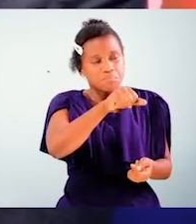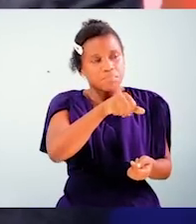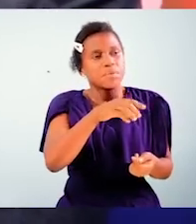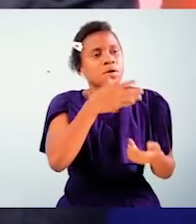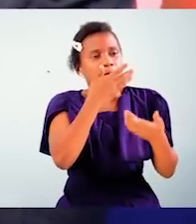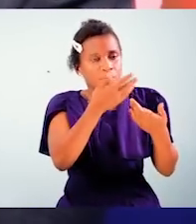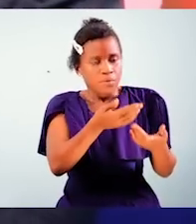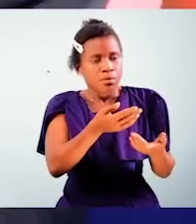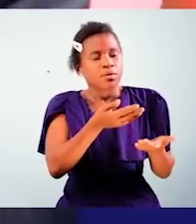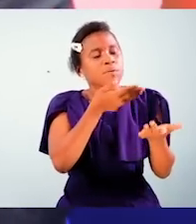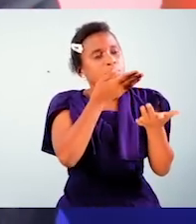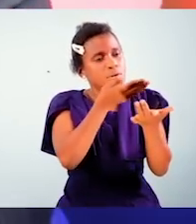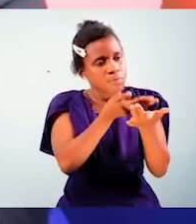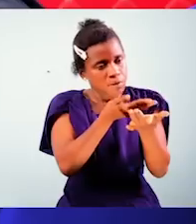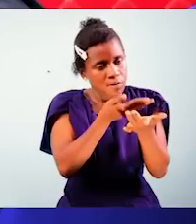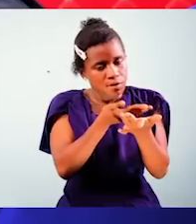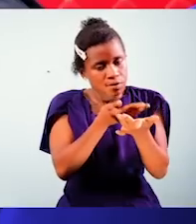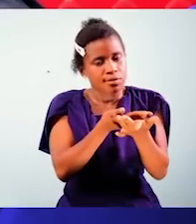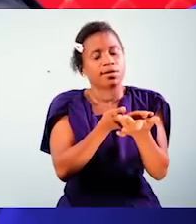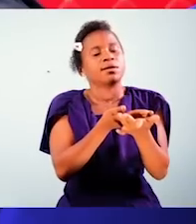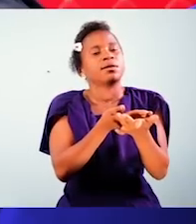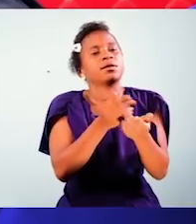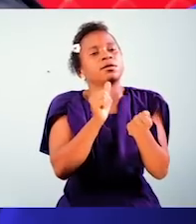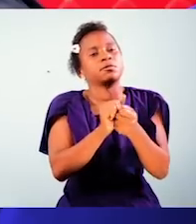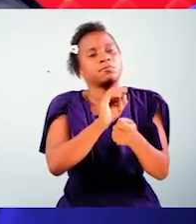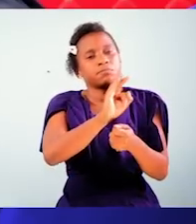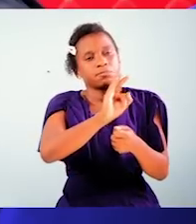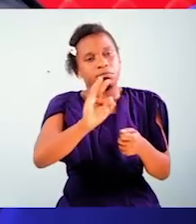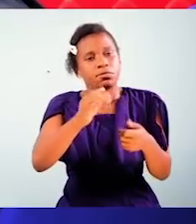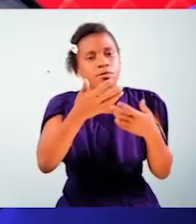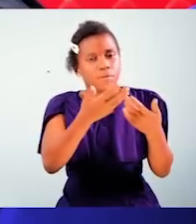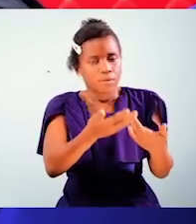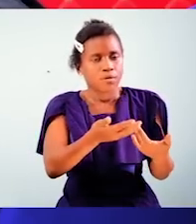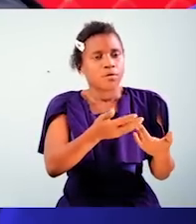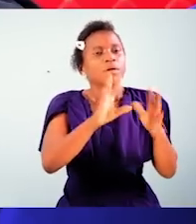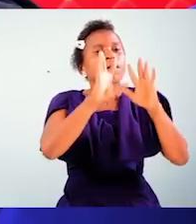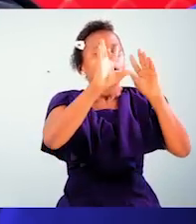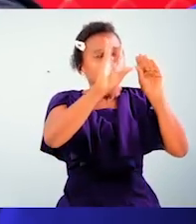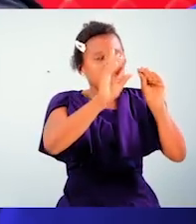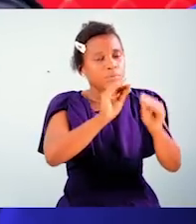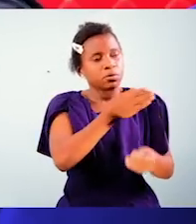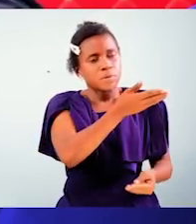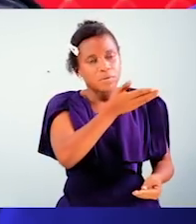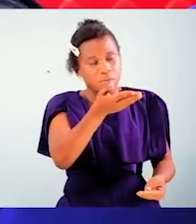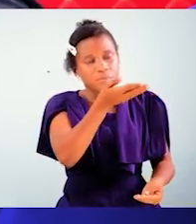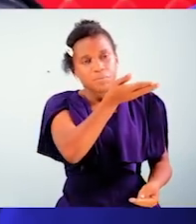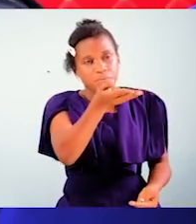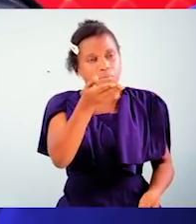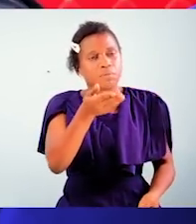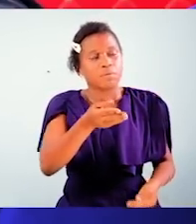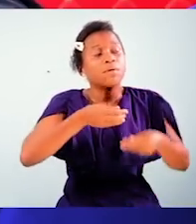hiki, tunapendekeza kifanyike hivi. Kifanyike hivi. Na ripoti ile huwa anaipeleka kwa